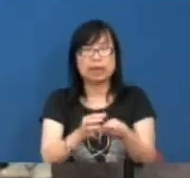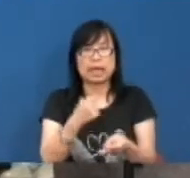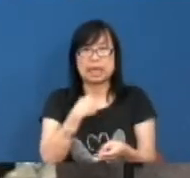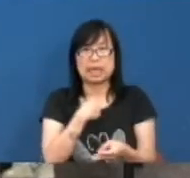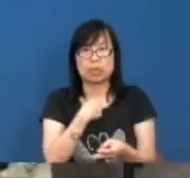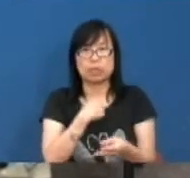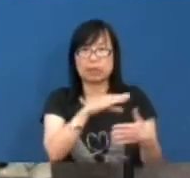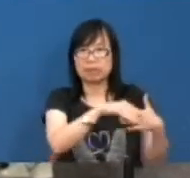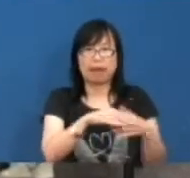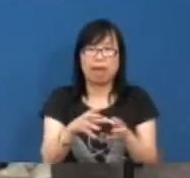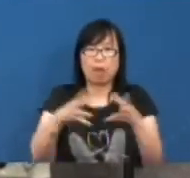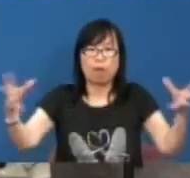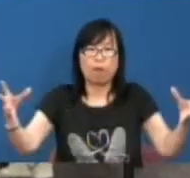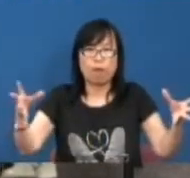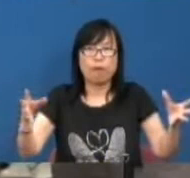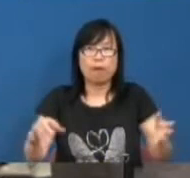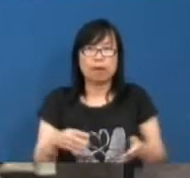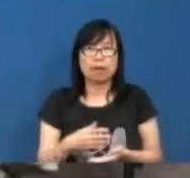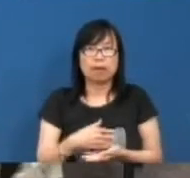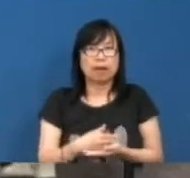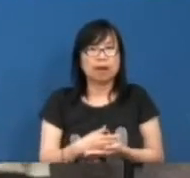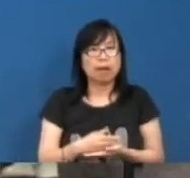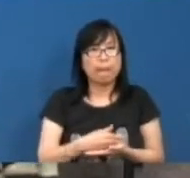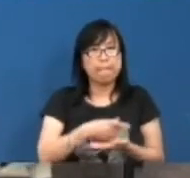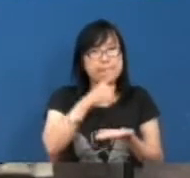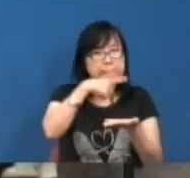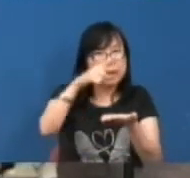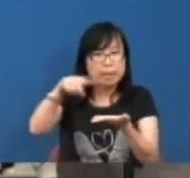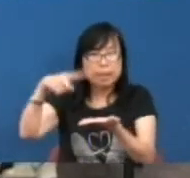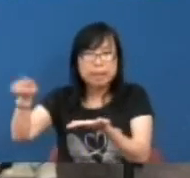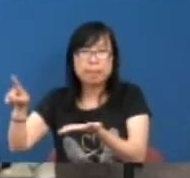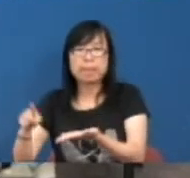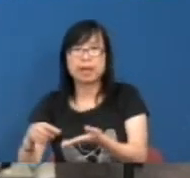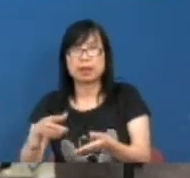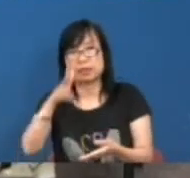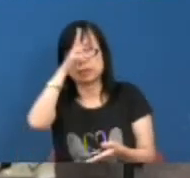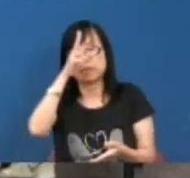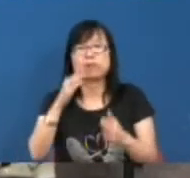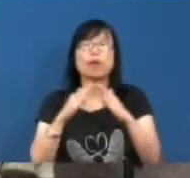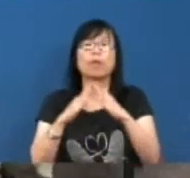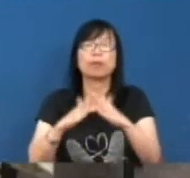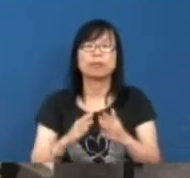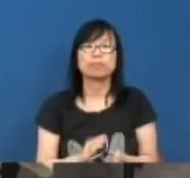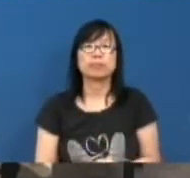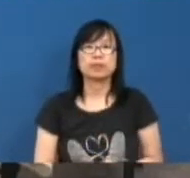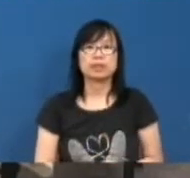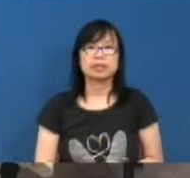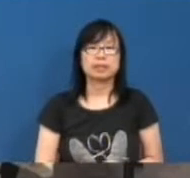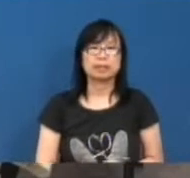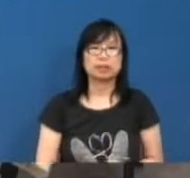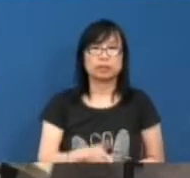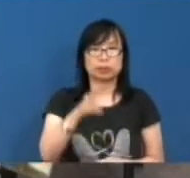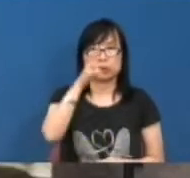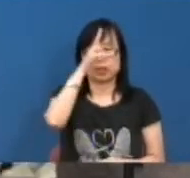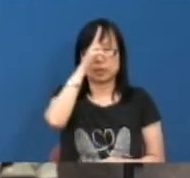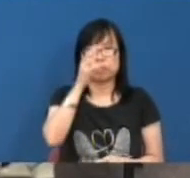係大量放寬起多啲公屋嚇，而嗰啲公屋咧就亦都要喺嗰個入息